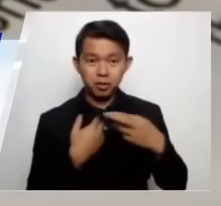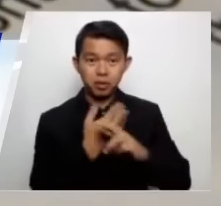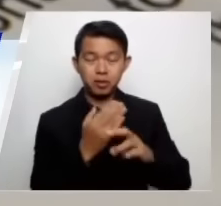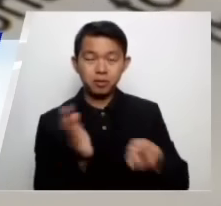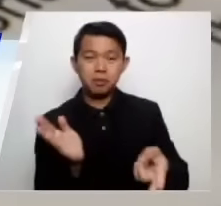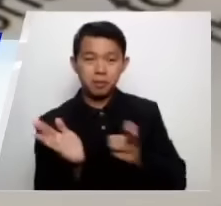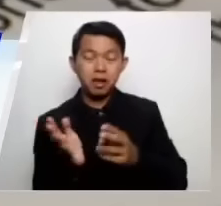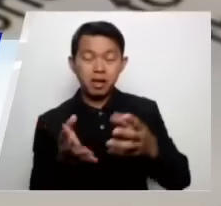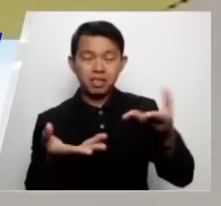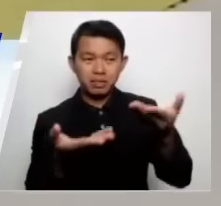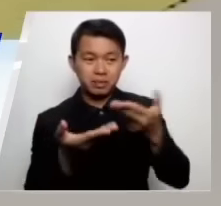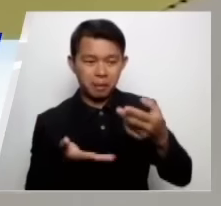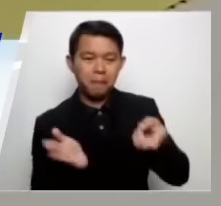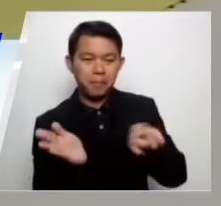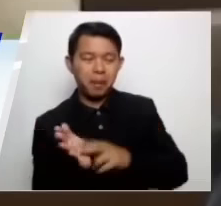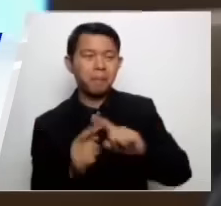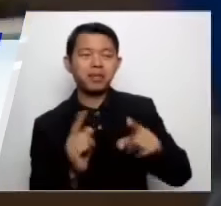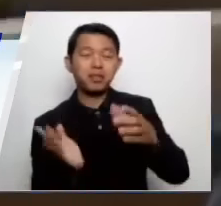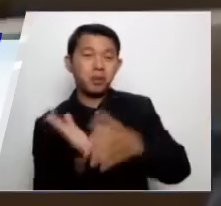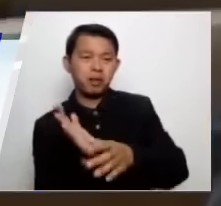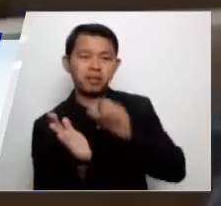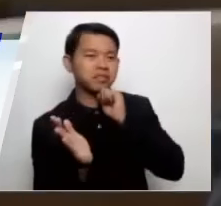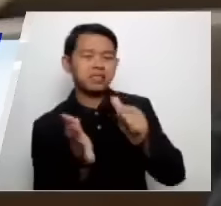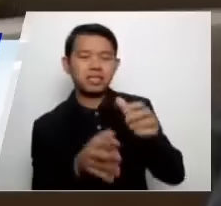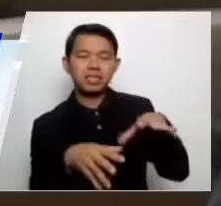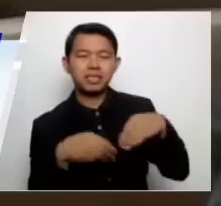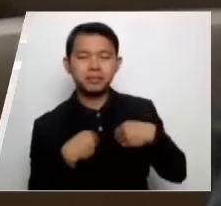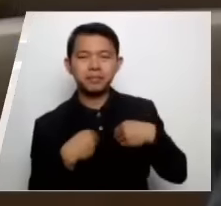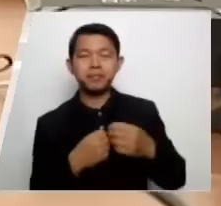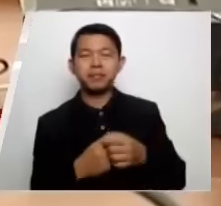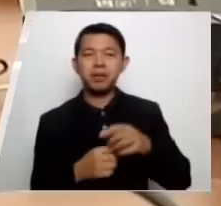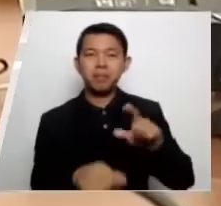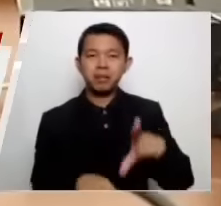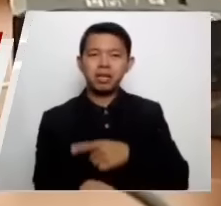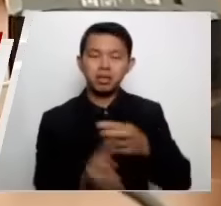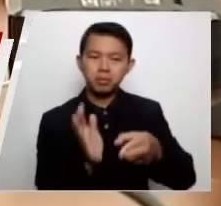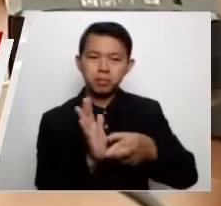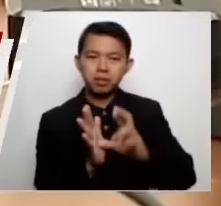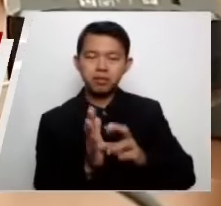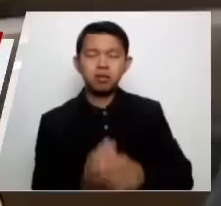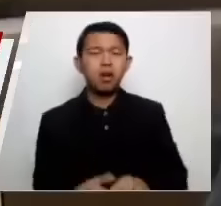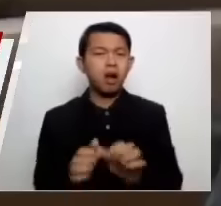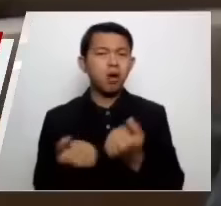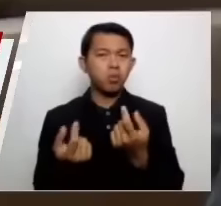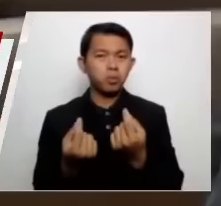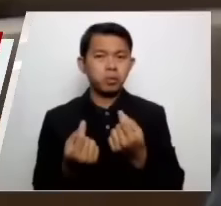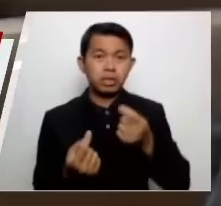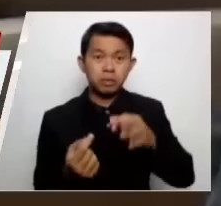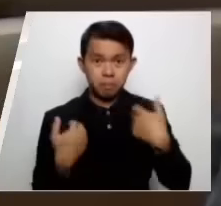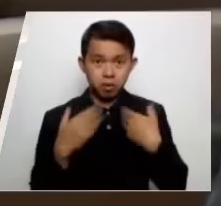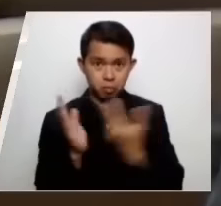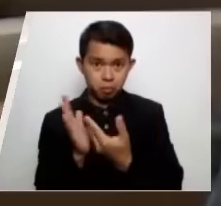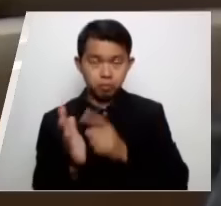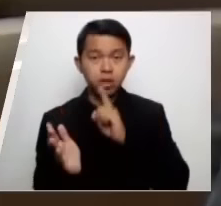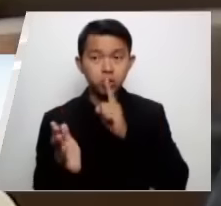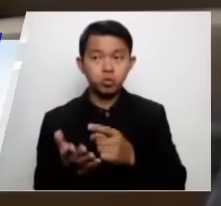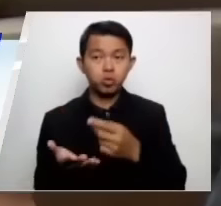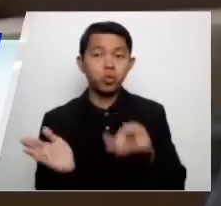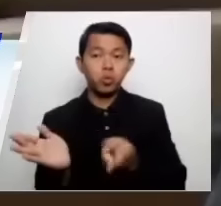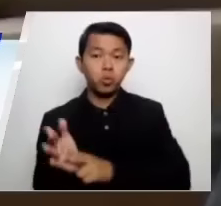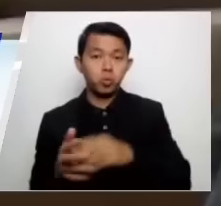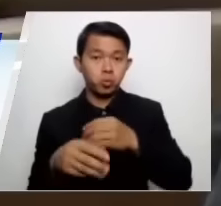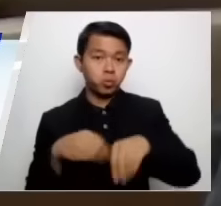katiyakan kung gaano katagal ang pagre-review. Ano ang gagawin kapag kami na patunayan talagang namili ng boto? Wala po doon sa rules. Kahit po kayo nagbasa